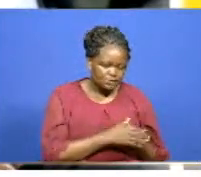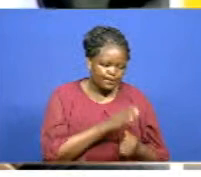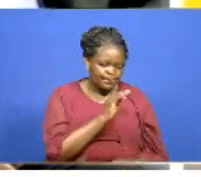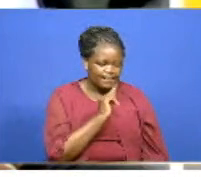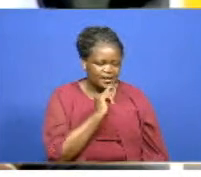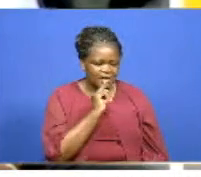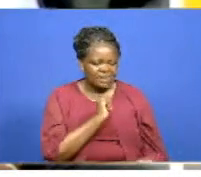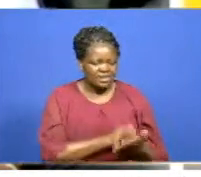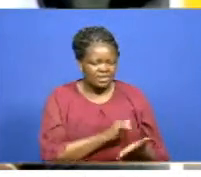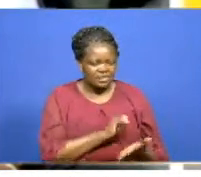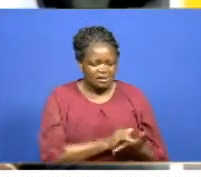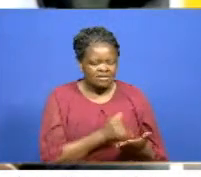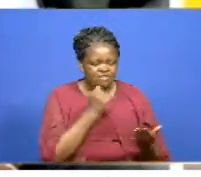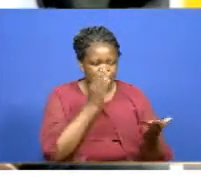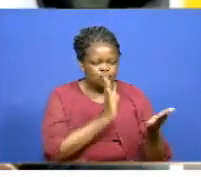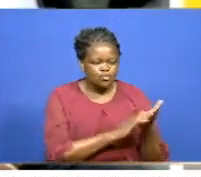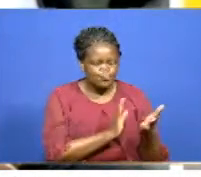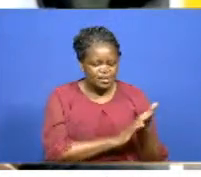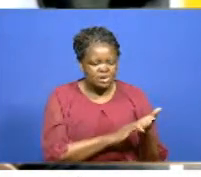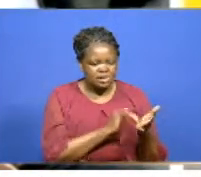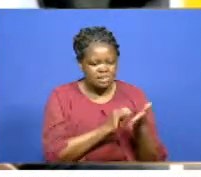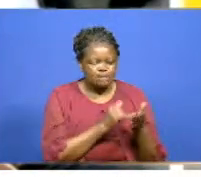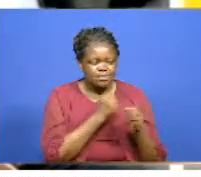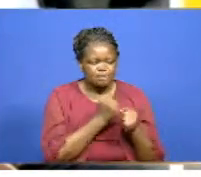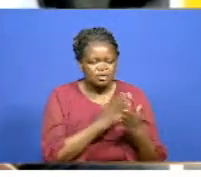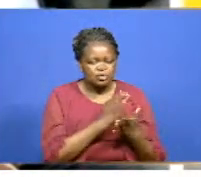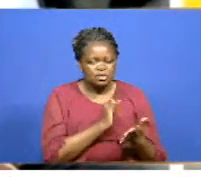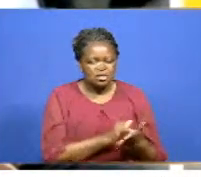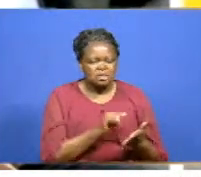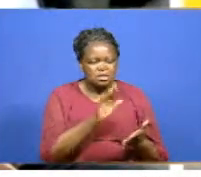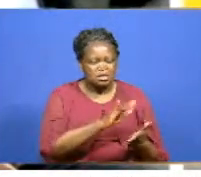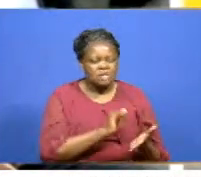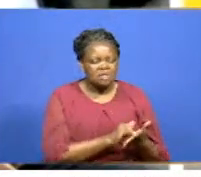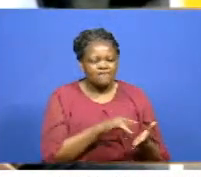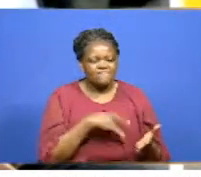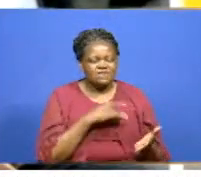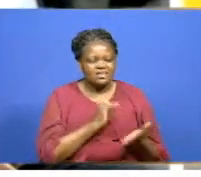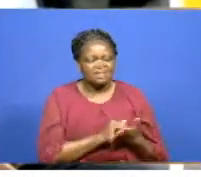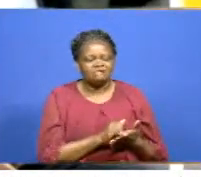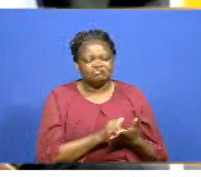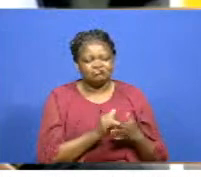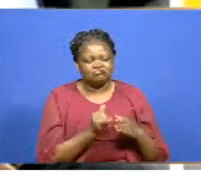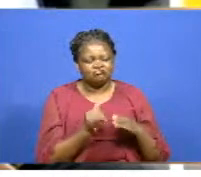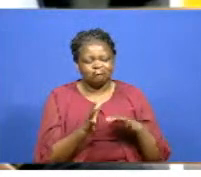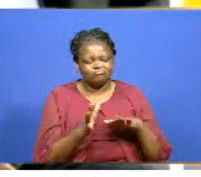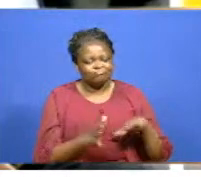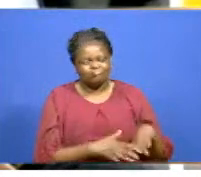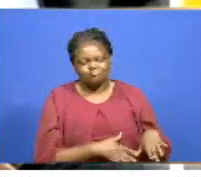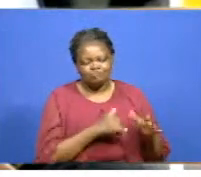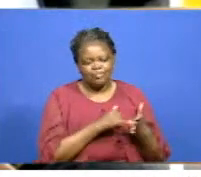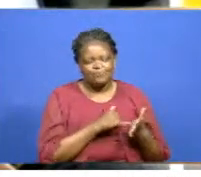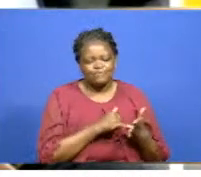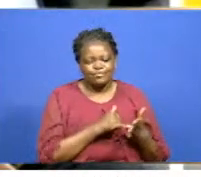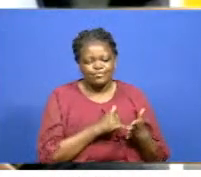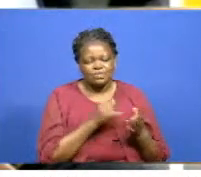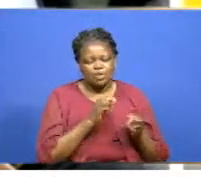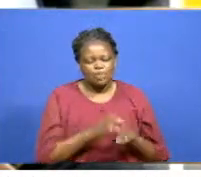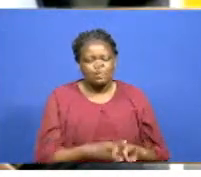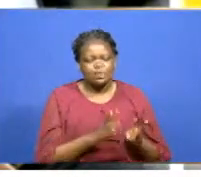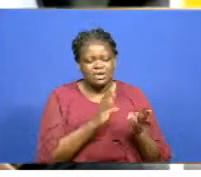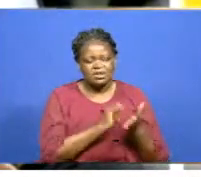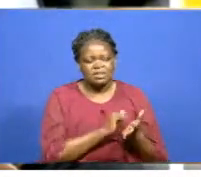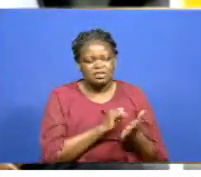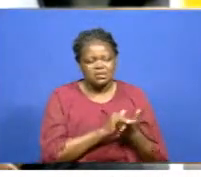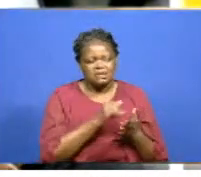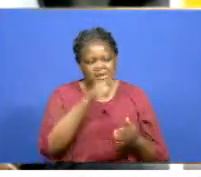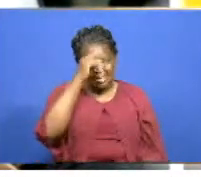ni kwamba baadhi ya mapendekezo ni kuhakikisha kwamba maeneo ambayo yalikuwa yanahisi ya kwamba yametengwa basi yanahusishwa. Hiyo ni njia moja ambayo